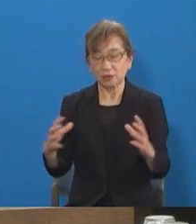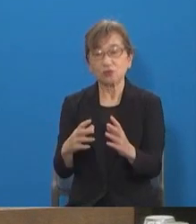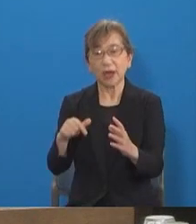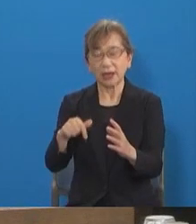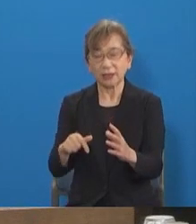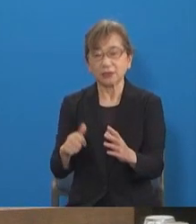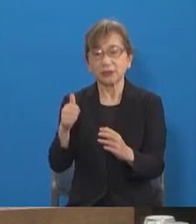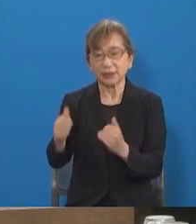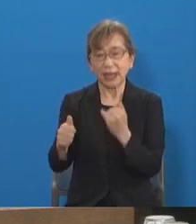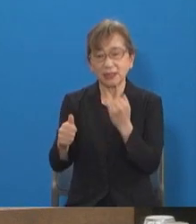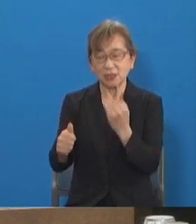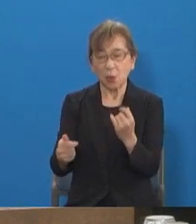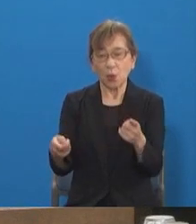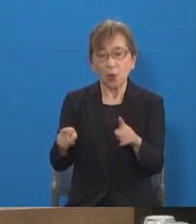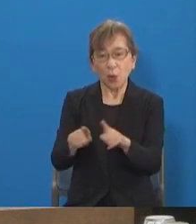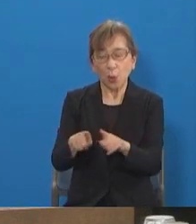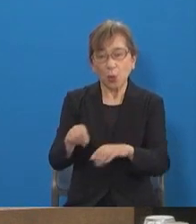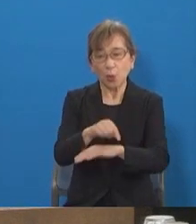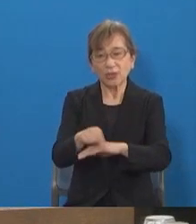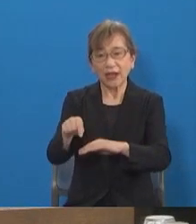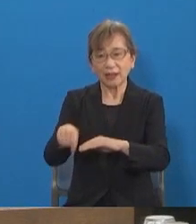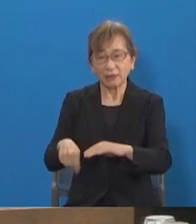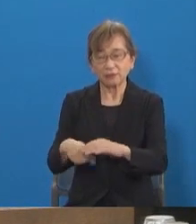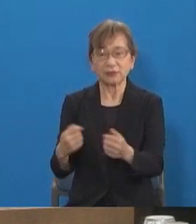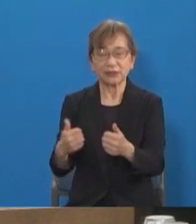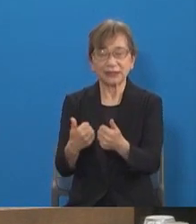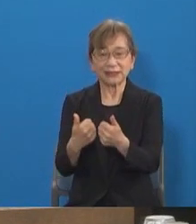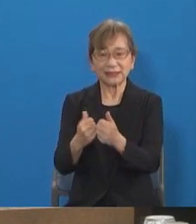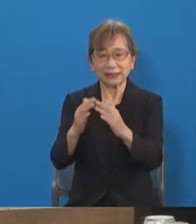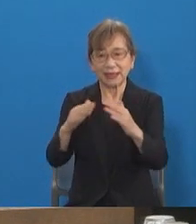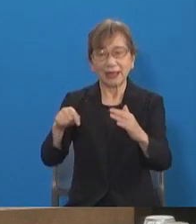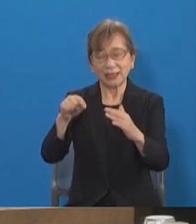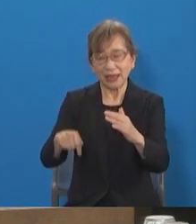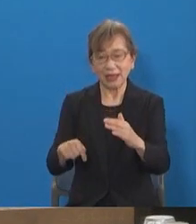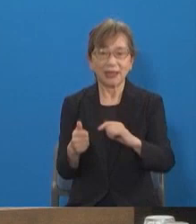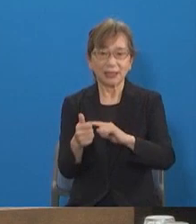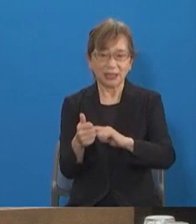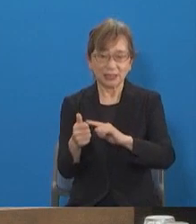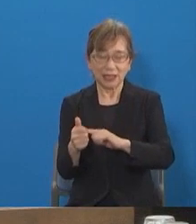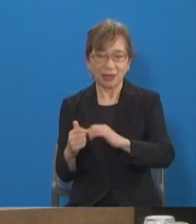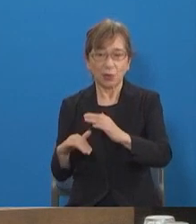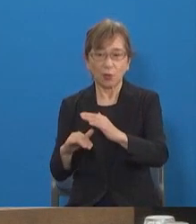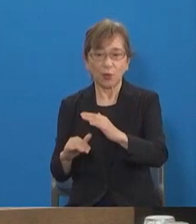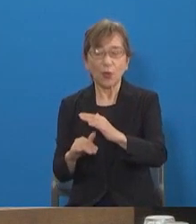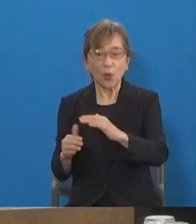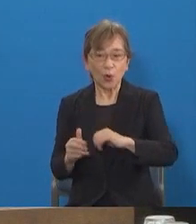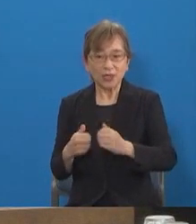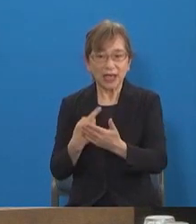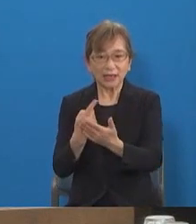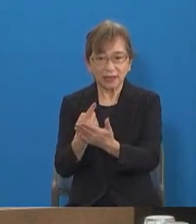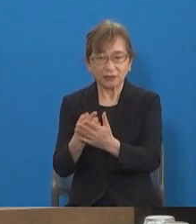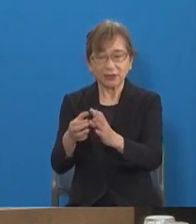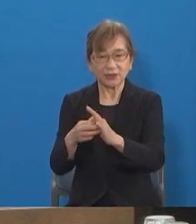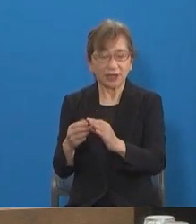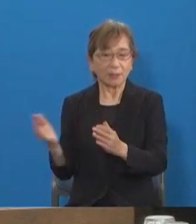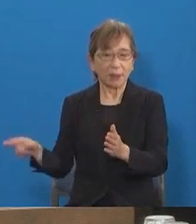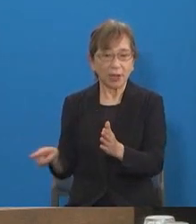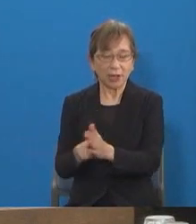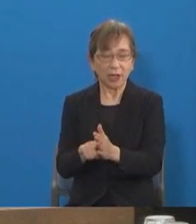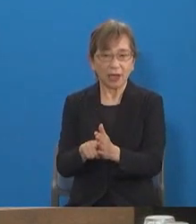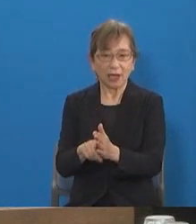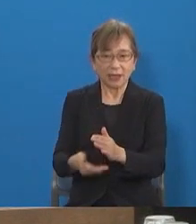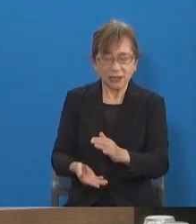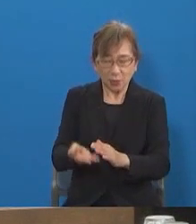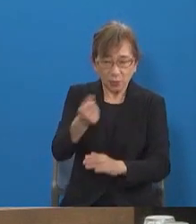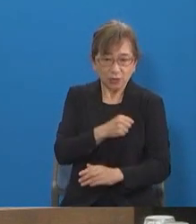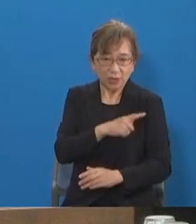男女共同参画審議会等で、男性の育児・家事参画の推進について、これまで以上に積極的な議論を